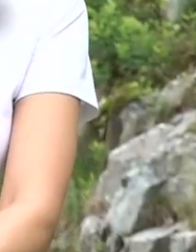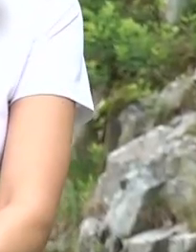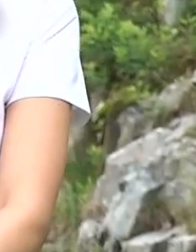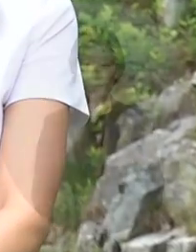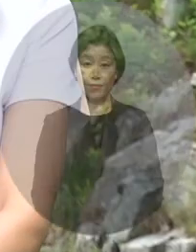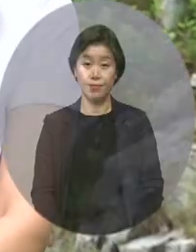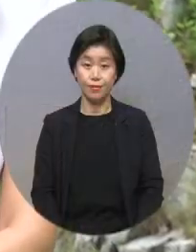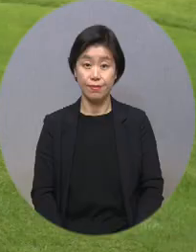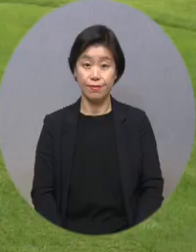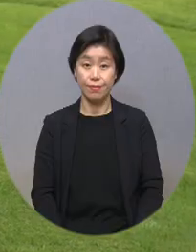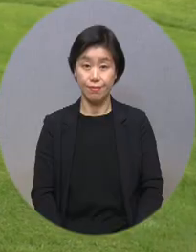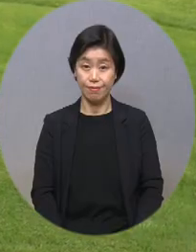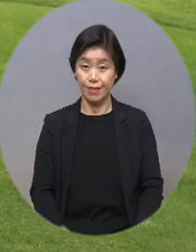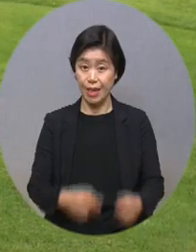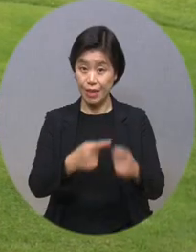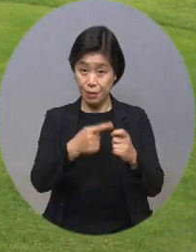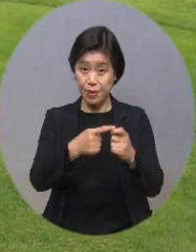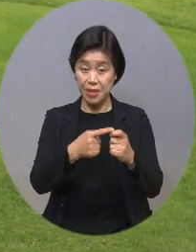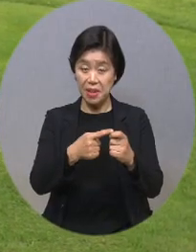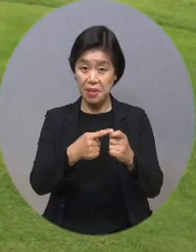첫 번째 올 왔어.